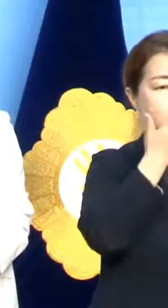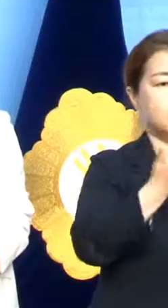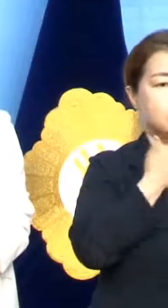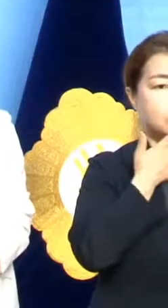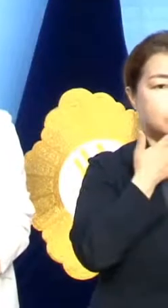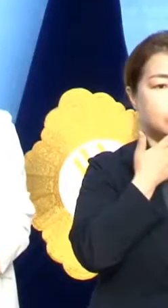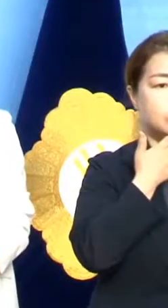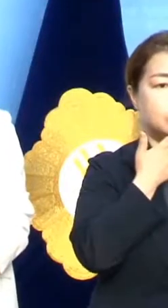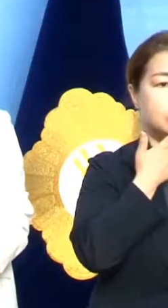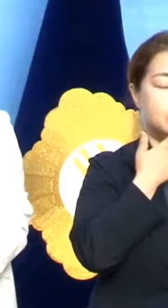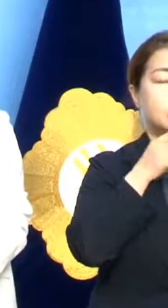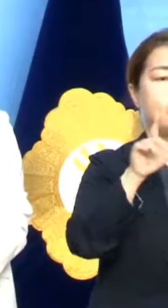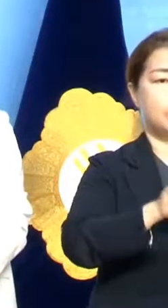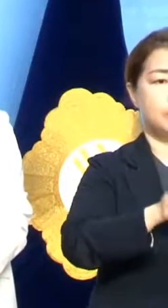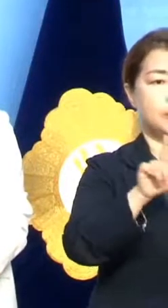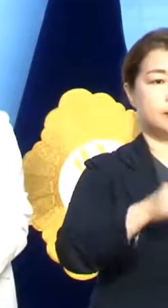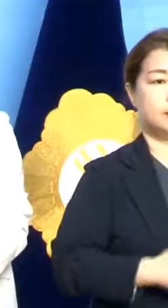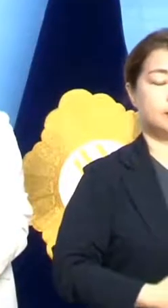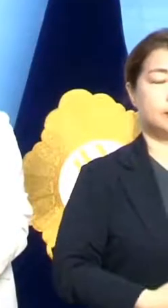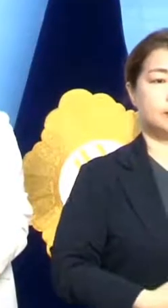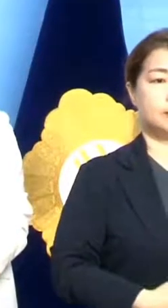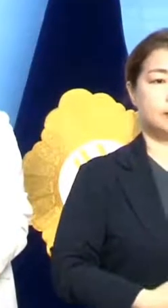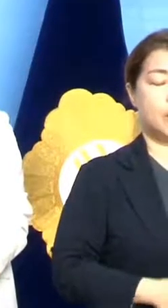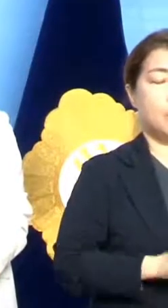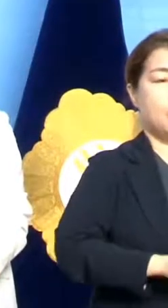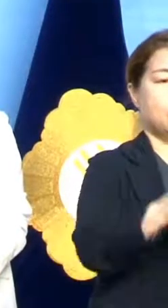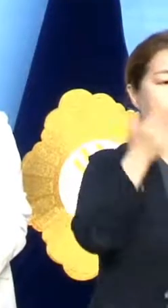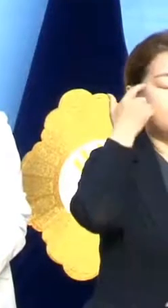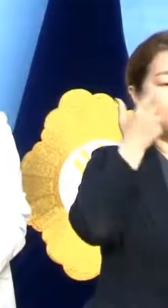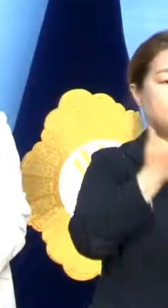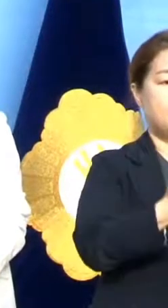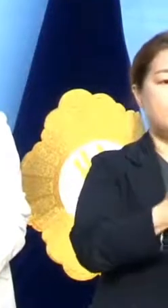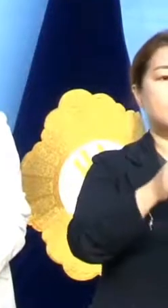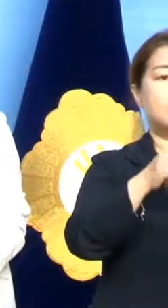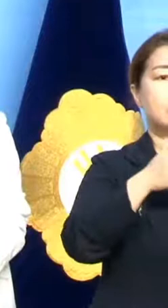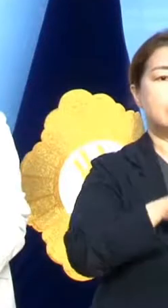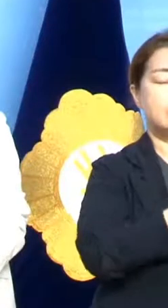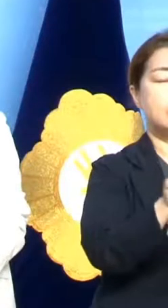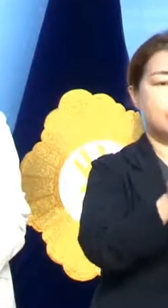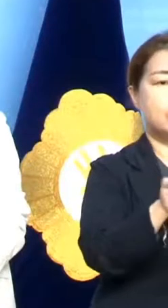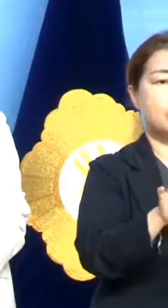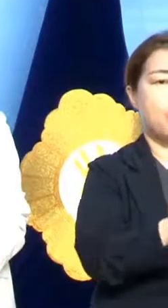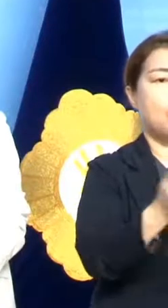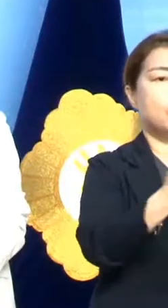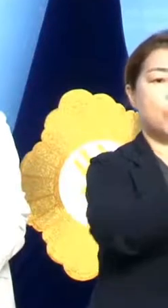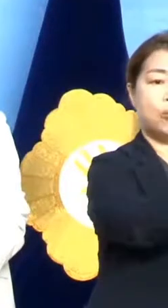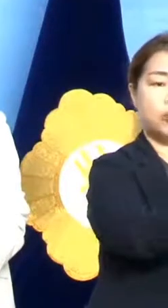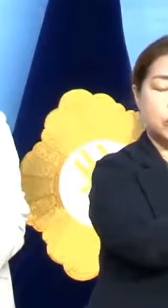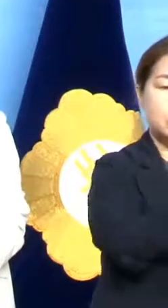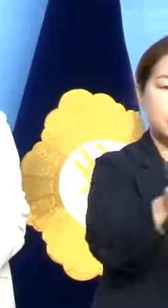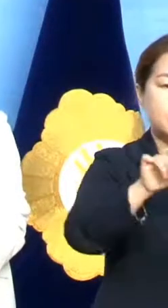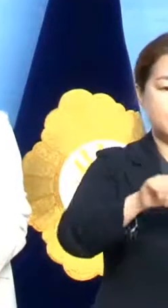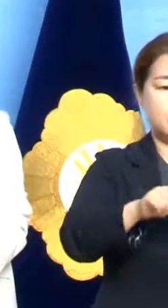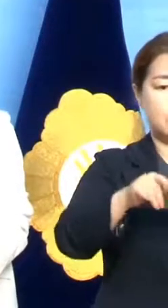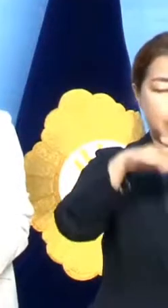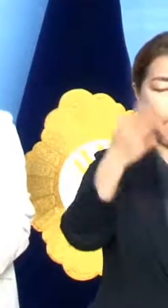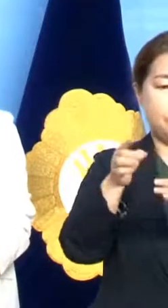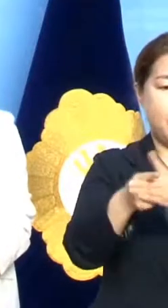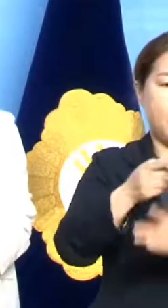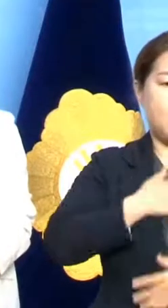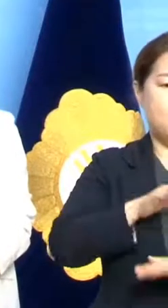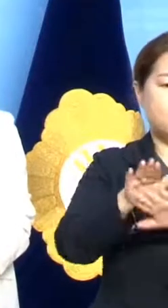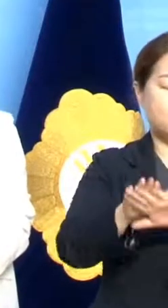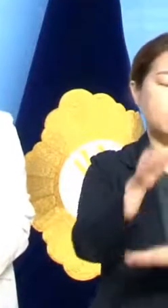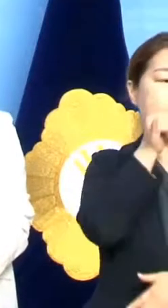조차 어려운 상황입니다 더욱 충격적인 사실은 노동부가 이 같은 사실을 이미 파악하고 있었음에도